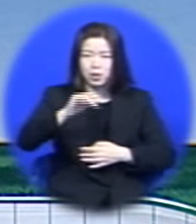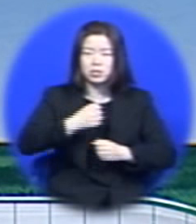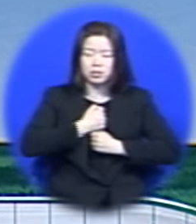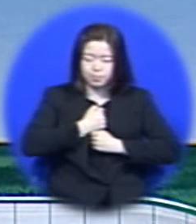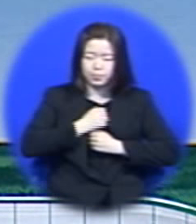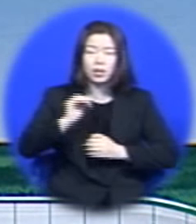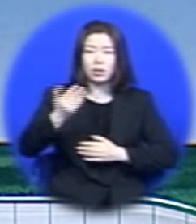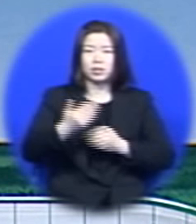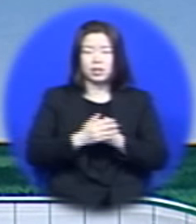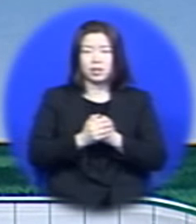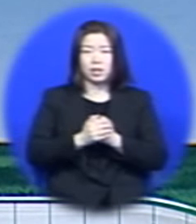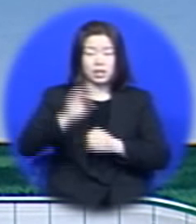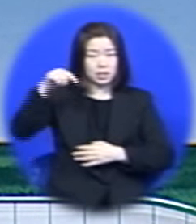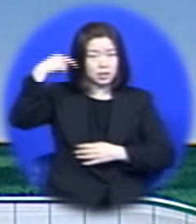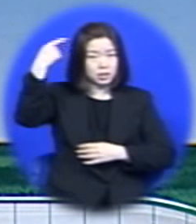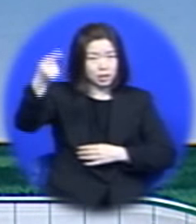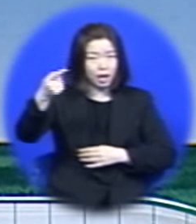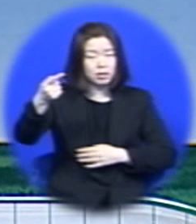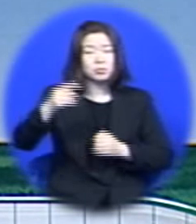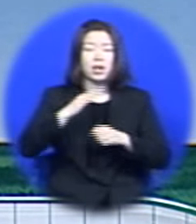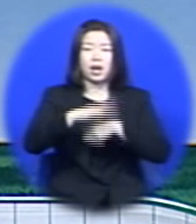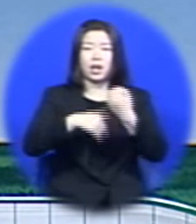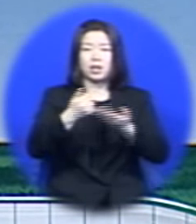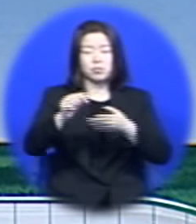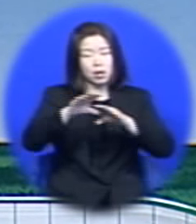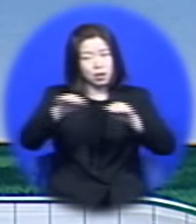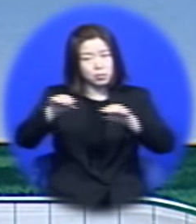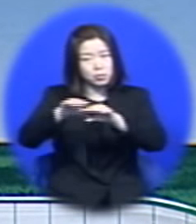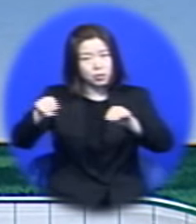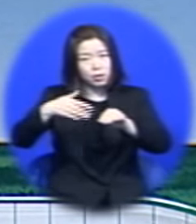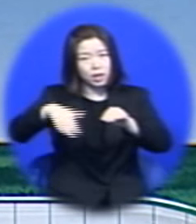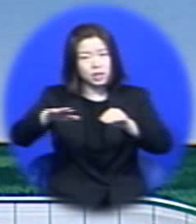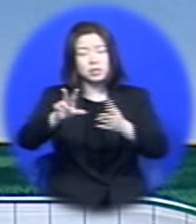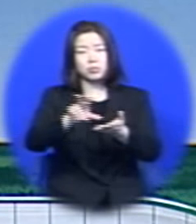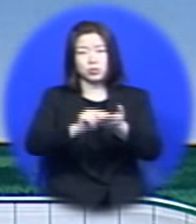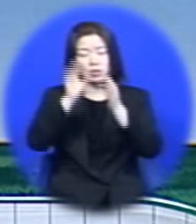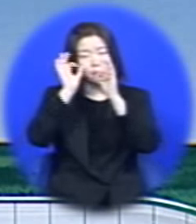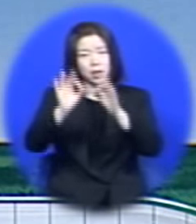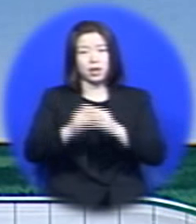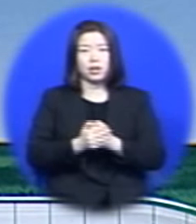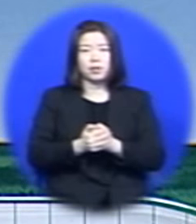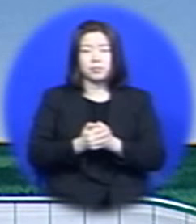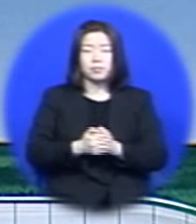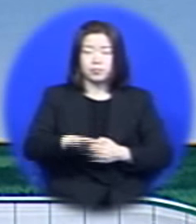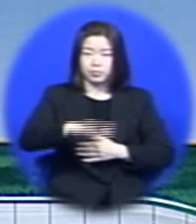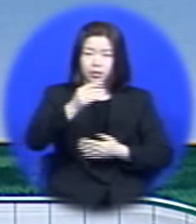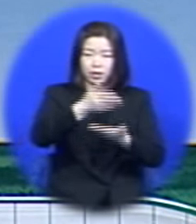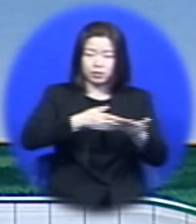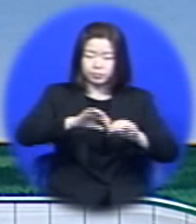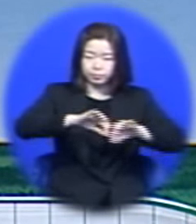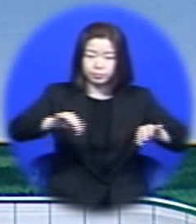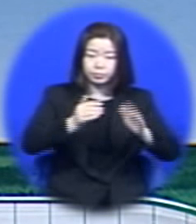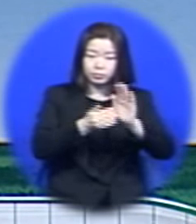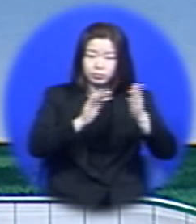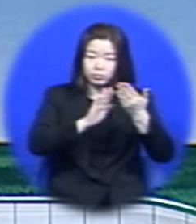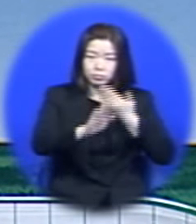다음에 하나님이 풀어가시는 문제가 있는 먼저 갈라지고 난 다음에는 길이